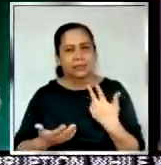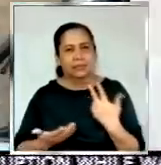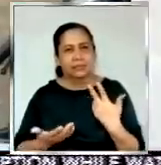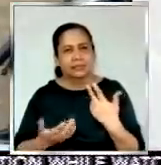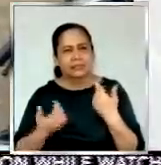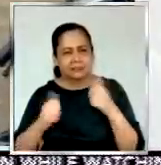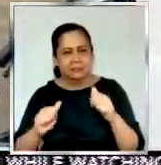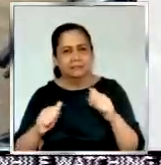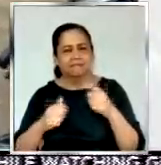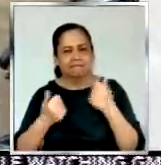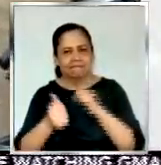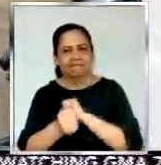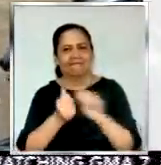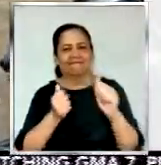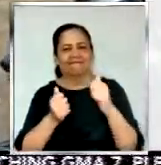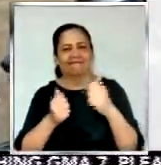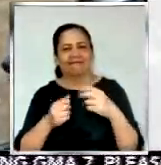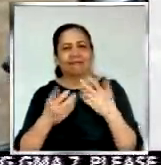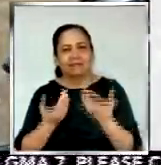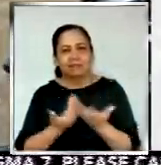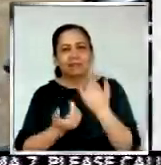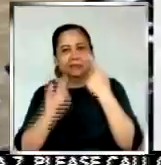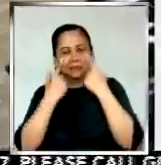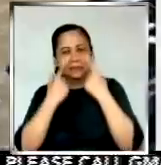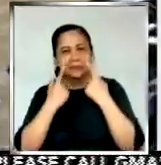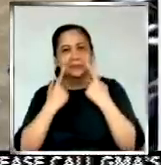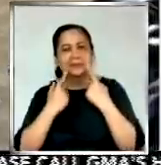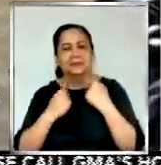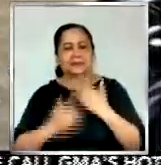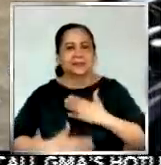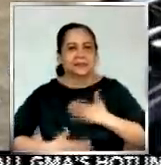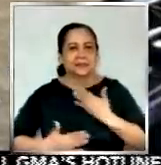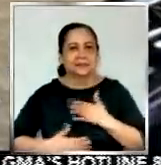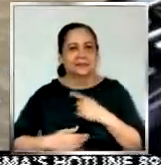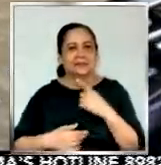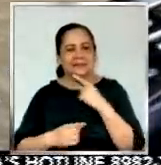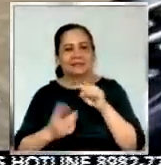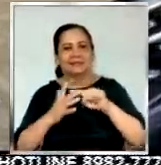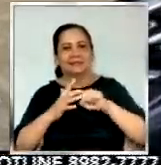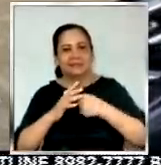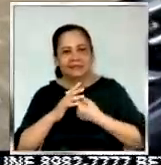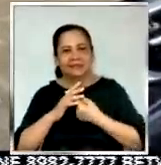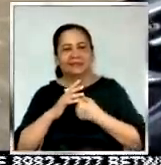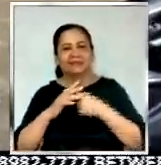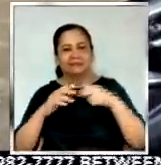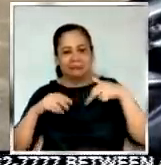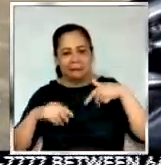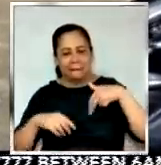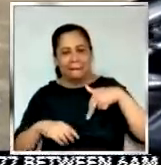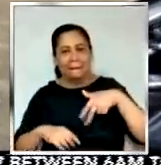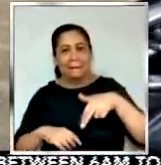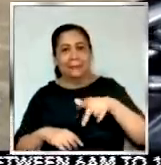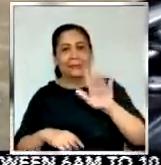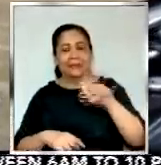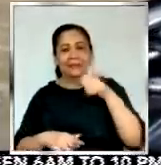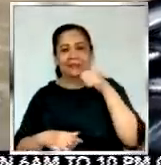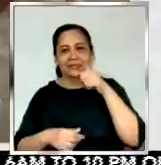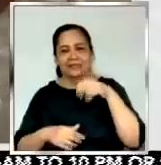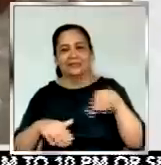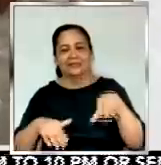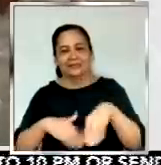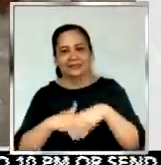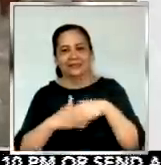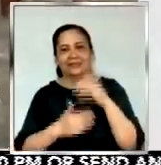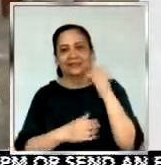tumawid. Halos maluha nga daw siya sa galak nang magsimulang lumusong sa baha ang kanyang bride na si Jessiel,